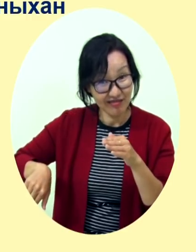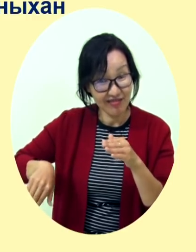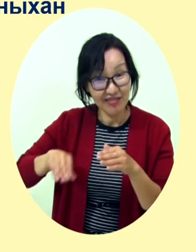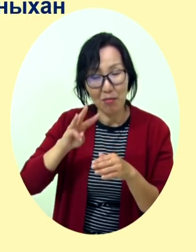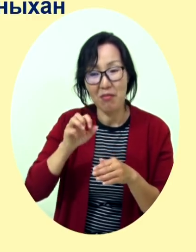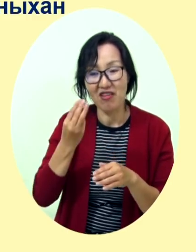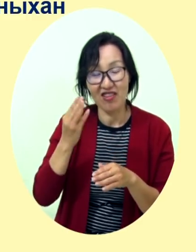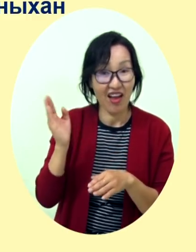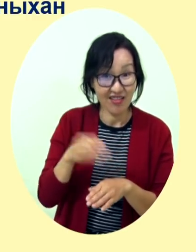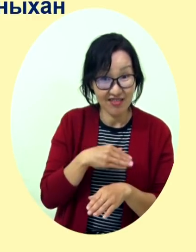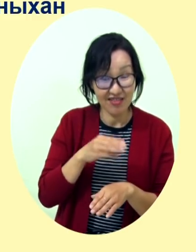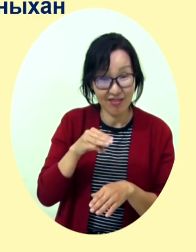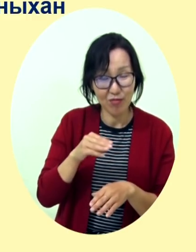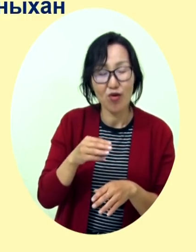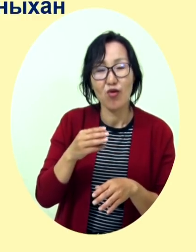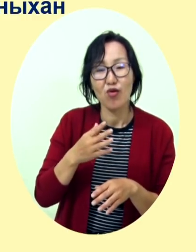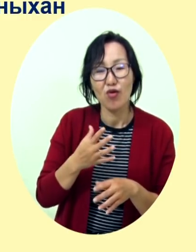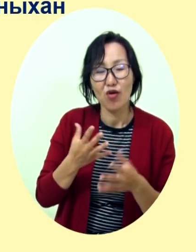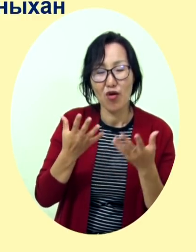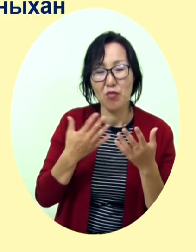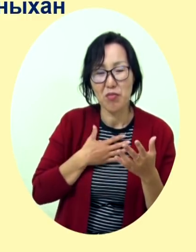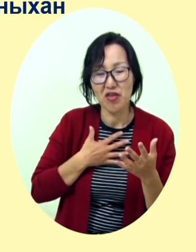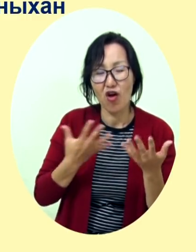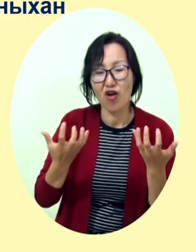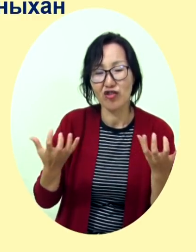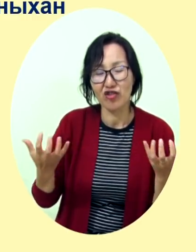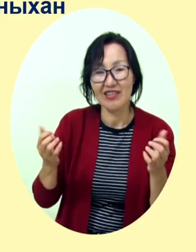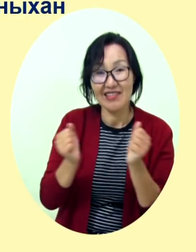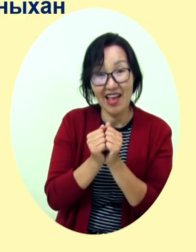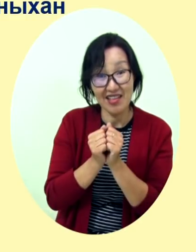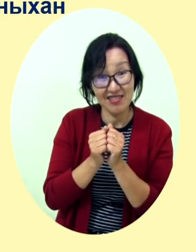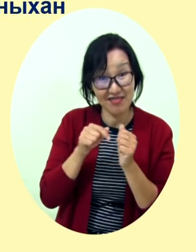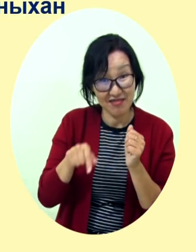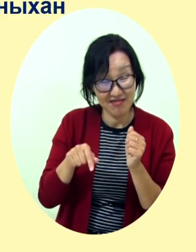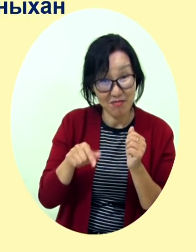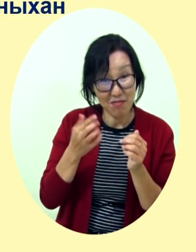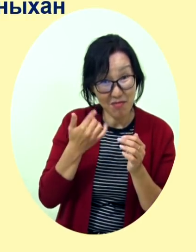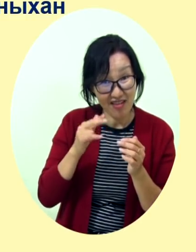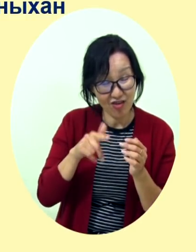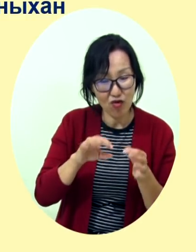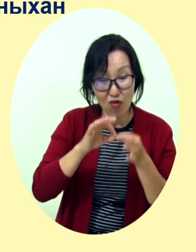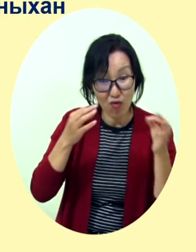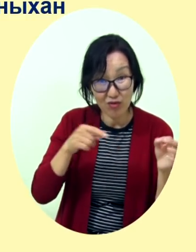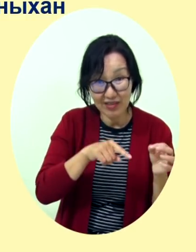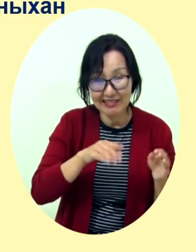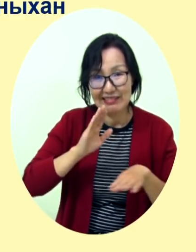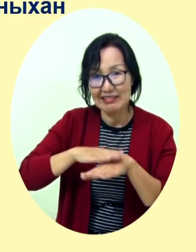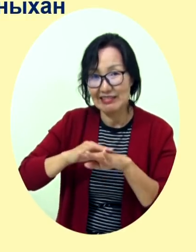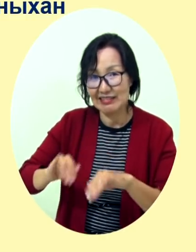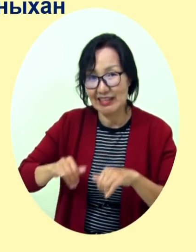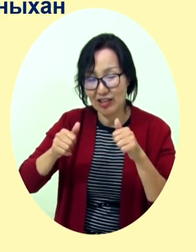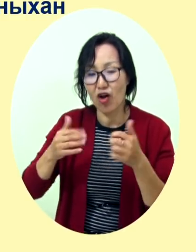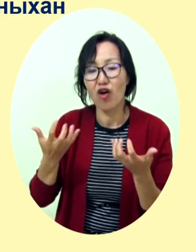үгийг хассан байна. Мөн миний олон найз байдгаа гэсэн өгүүлбэрийг бид нар засаад би